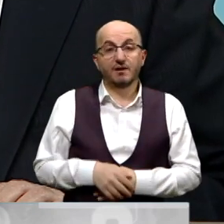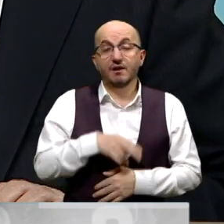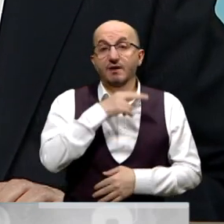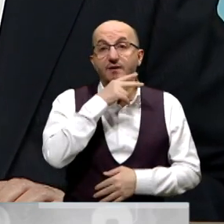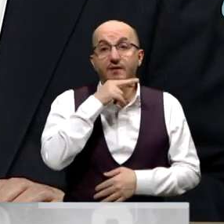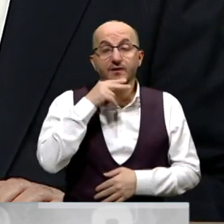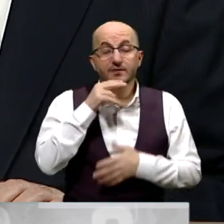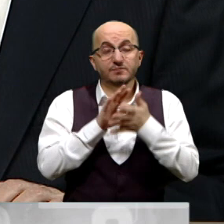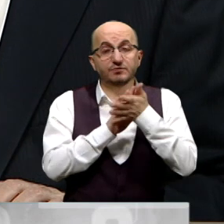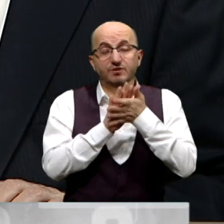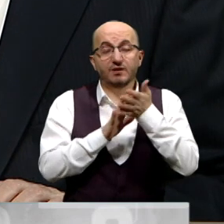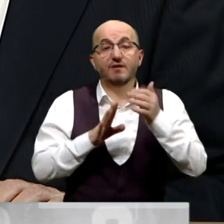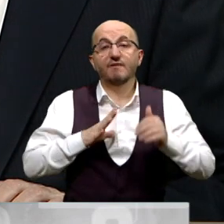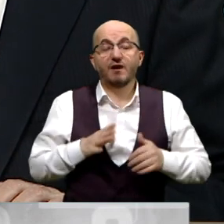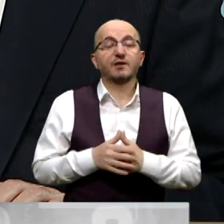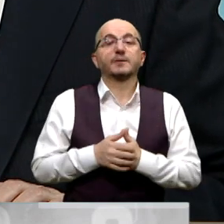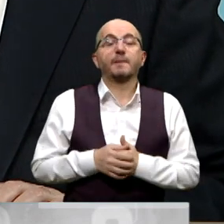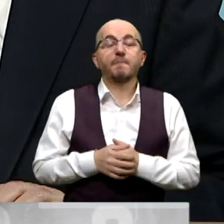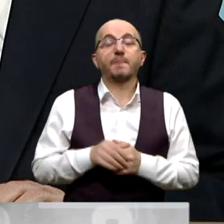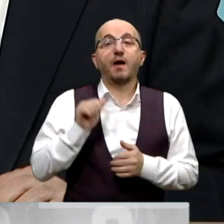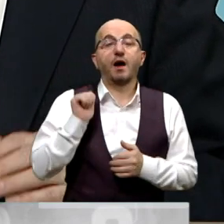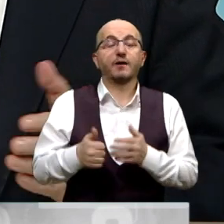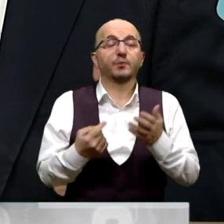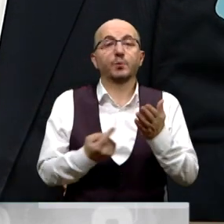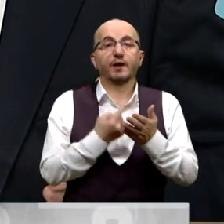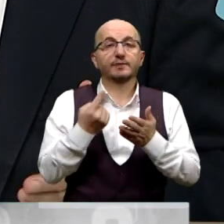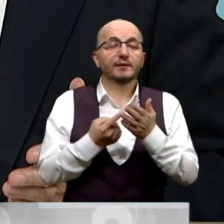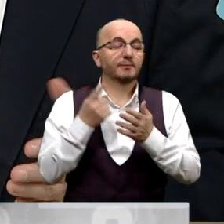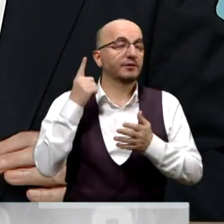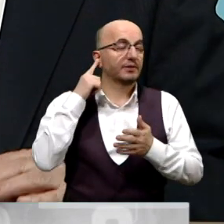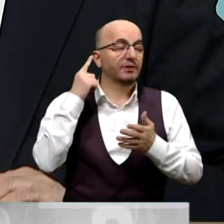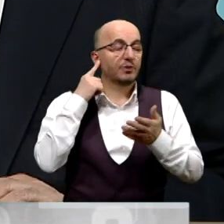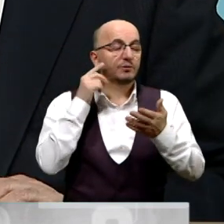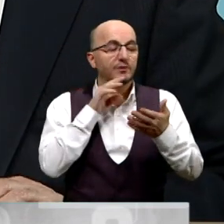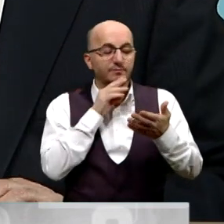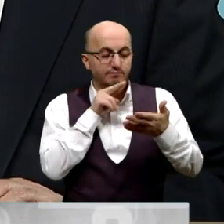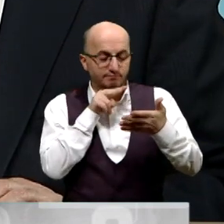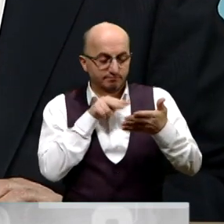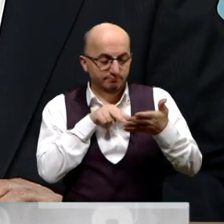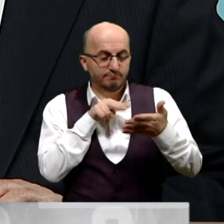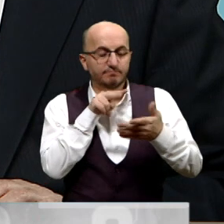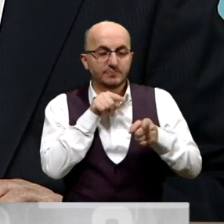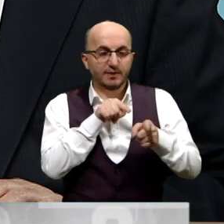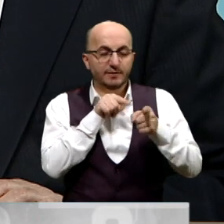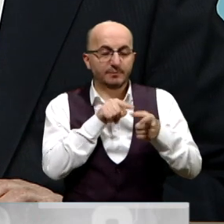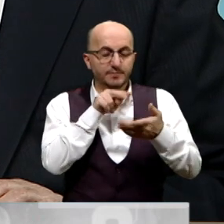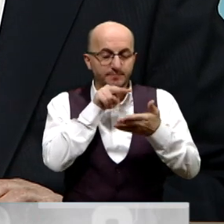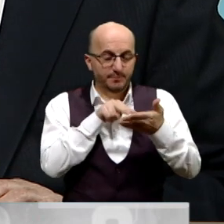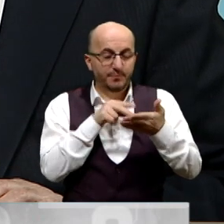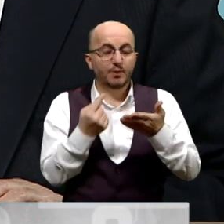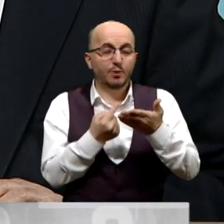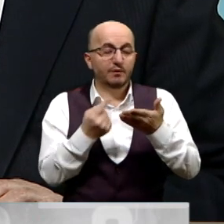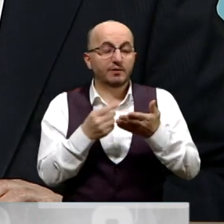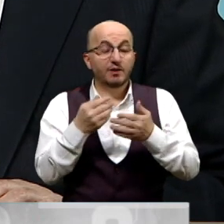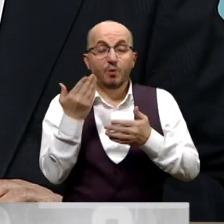işaret var yine her kur'an-ı Kerim'i dinliyorsak mukabele olarak mutlaka kur'an-ı